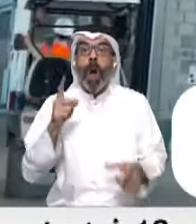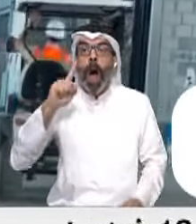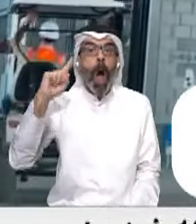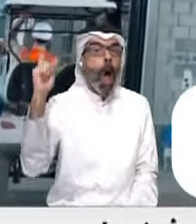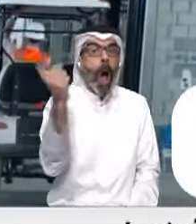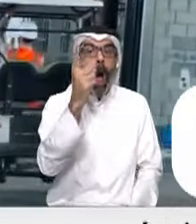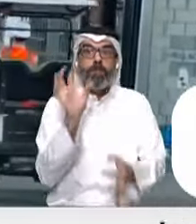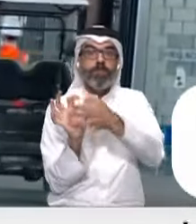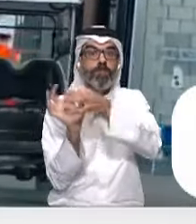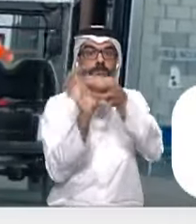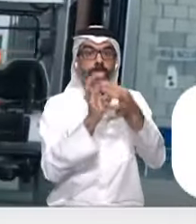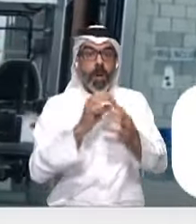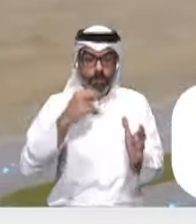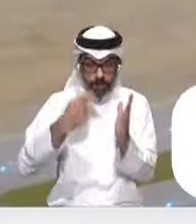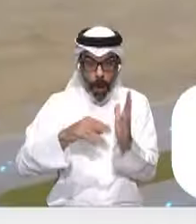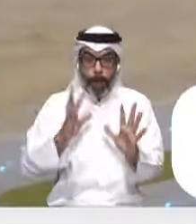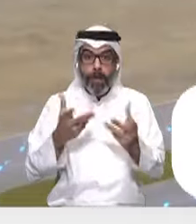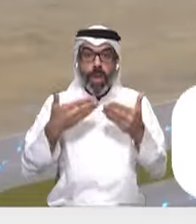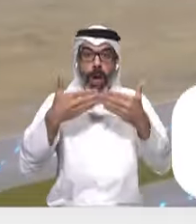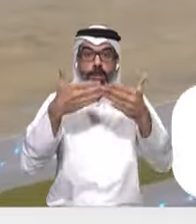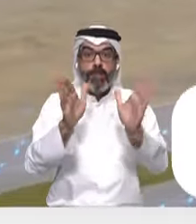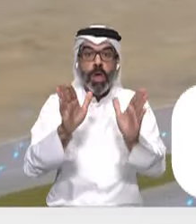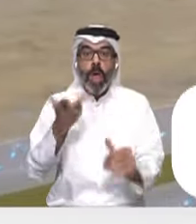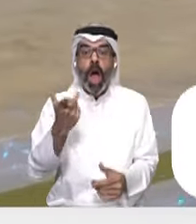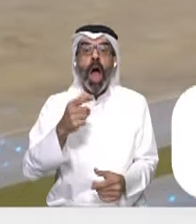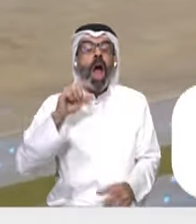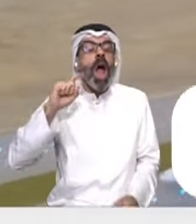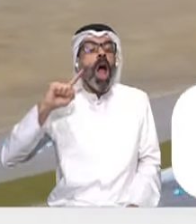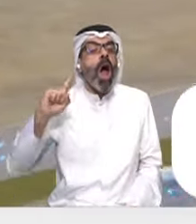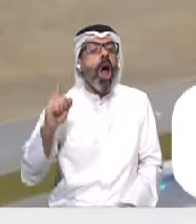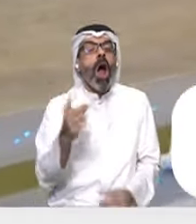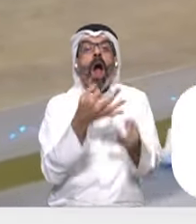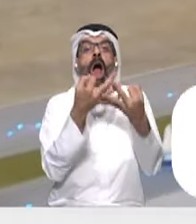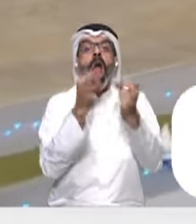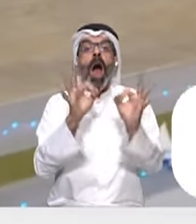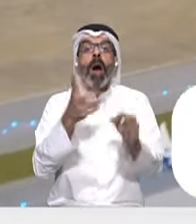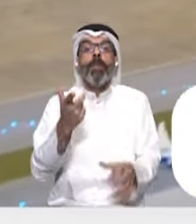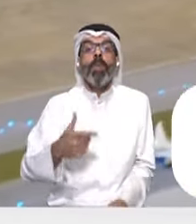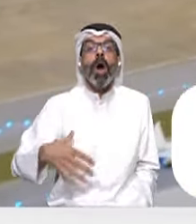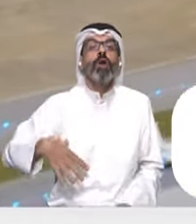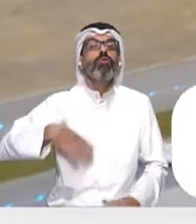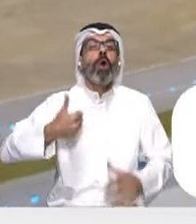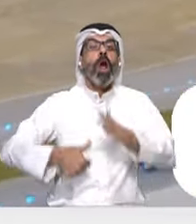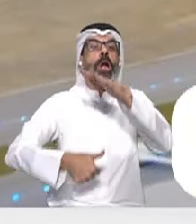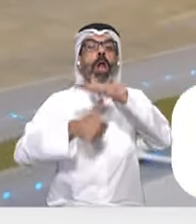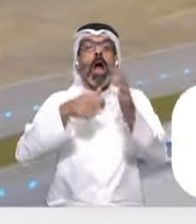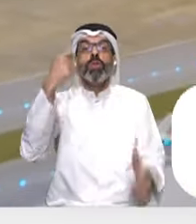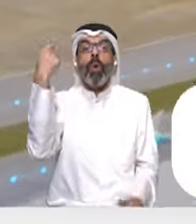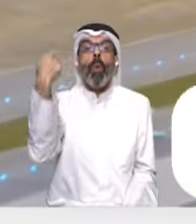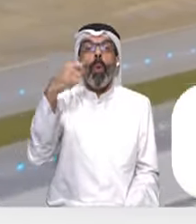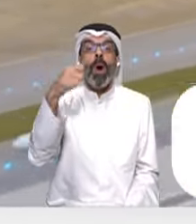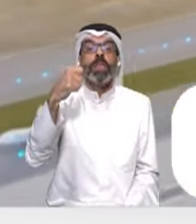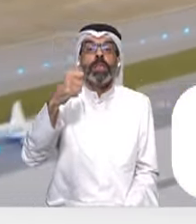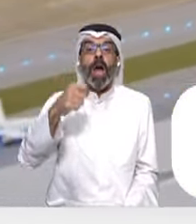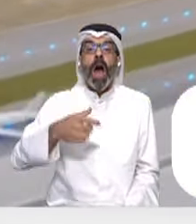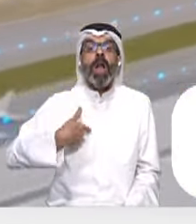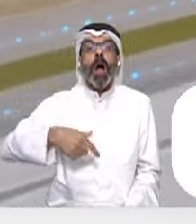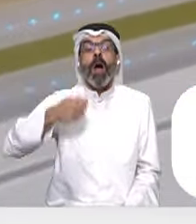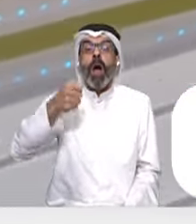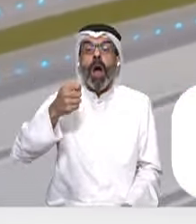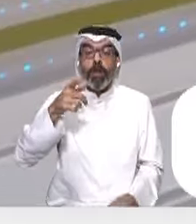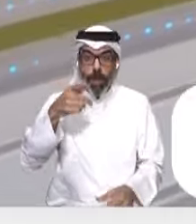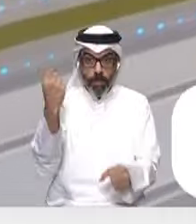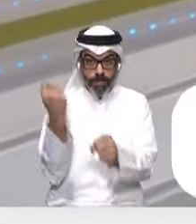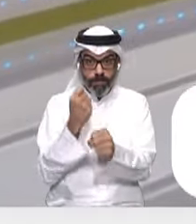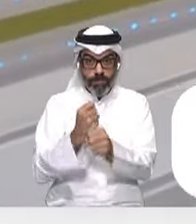والوصول الى جاهزيه التشغيل الكامل للمبنى واشاد سمو الشيخ احمد عبد الله الاحمد الصباح رئيس مجلس الوزراء حفظه الله